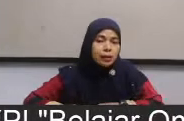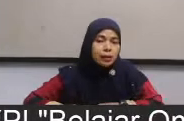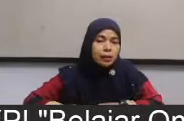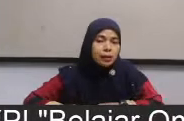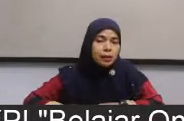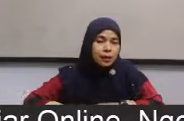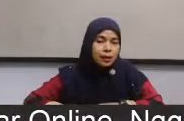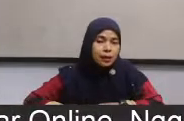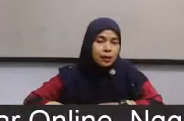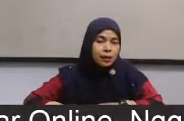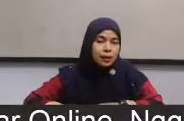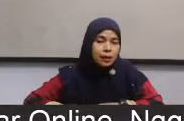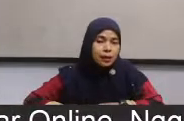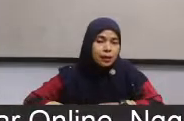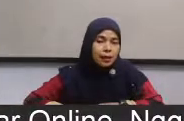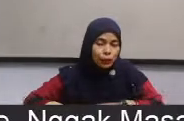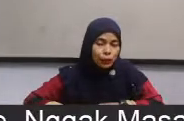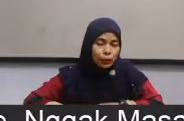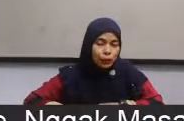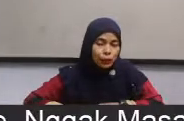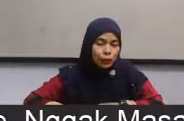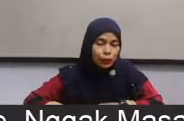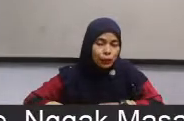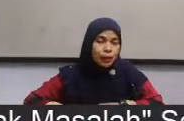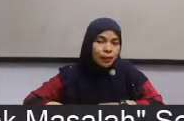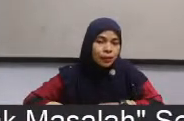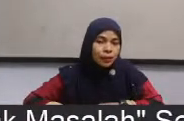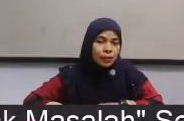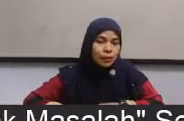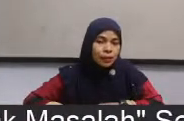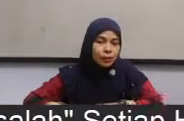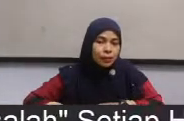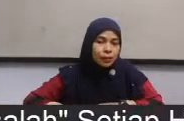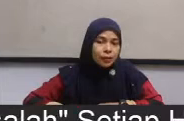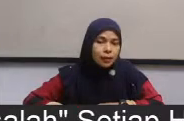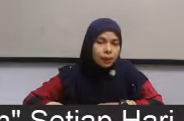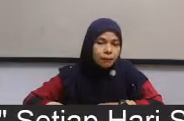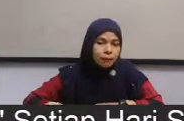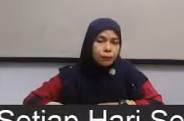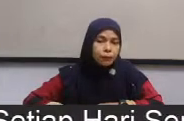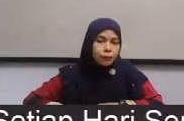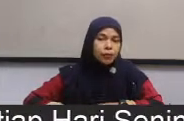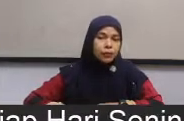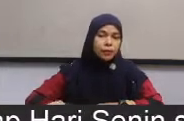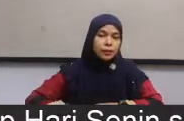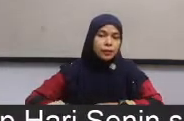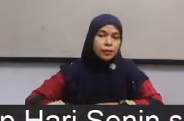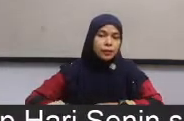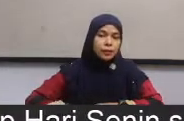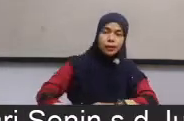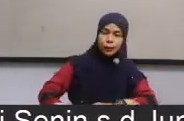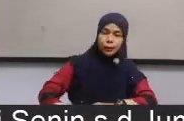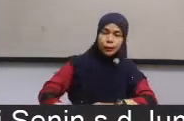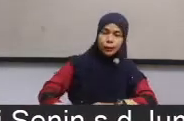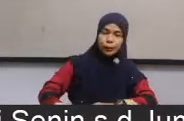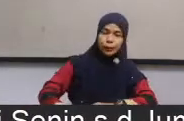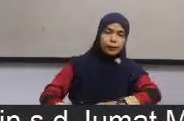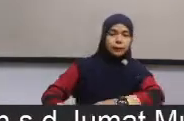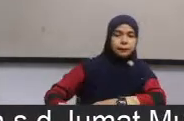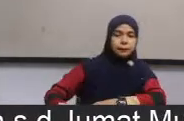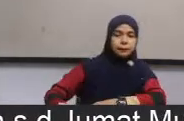globalisasi itu juga bagian dari bab perubahan sosial budaya dan